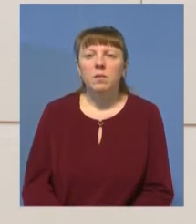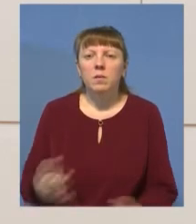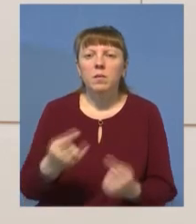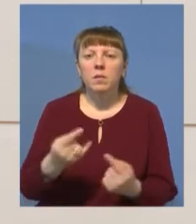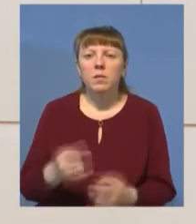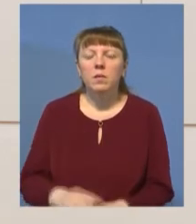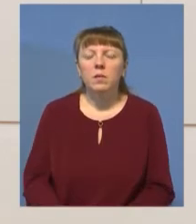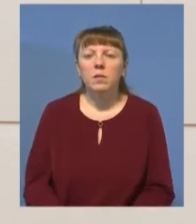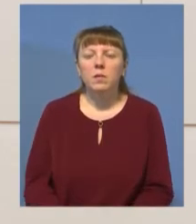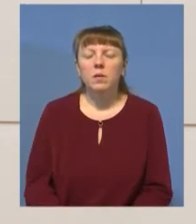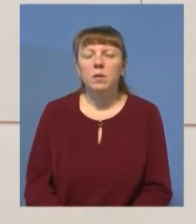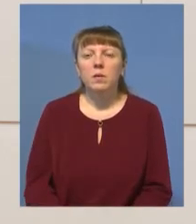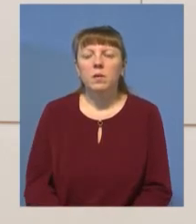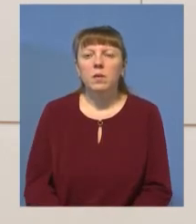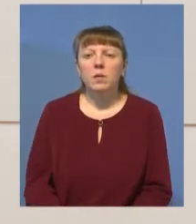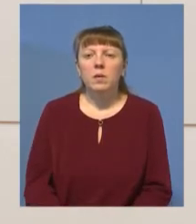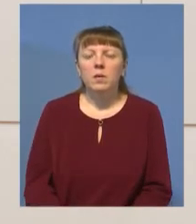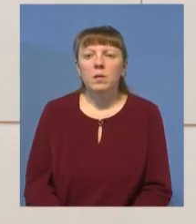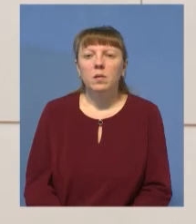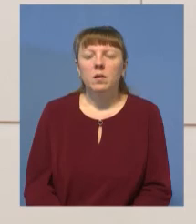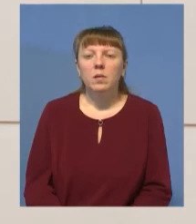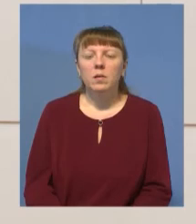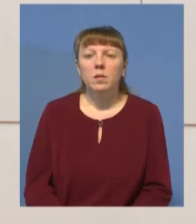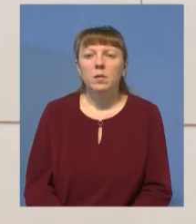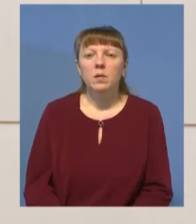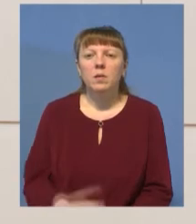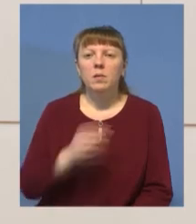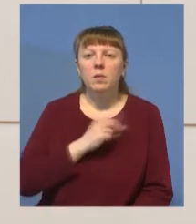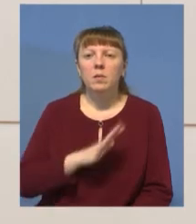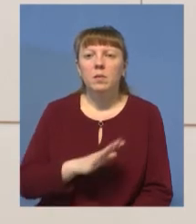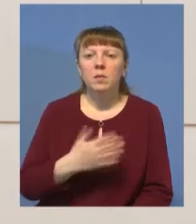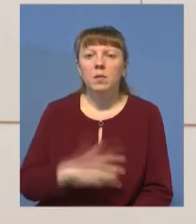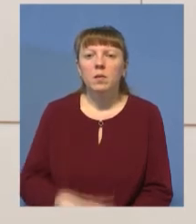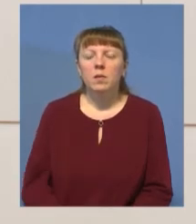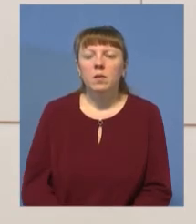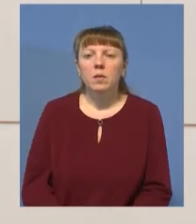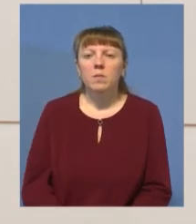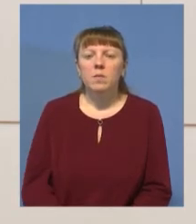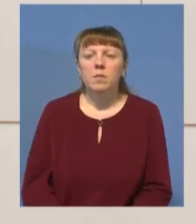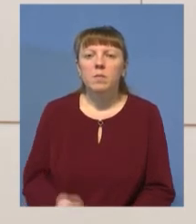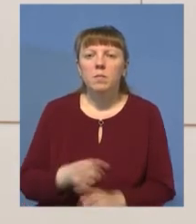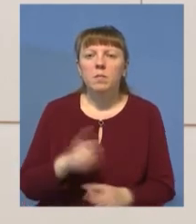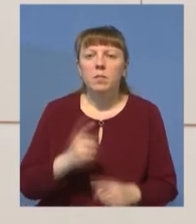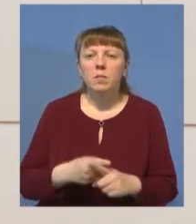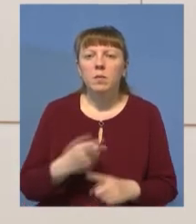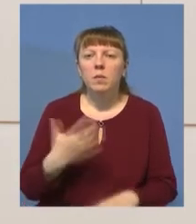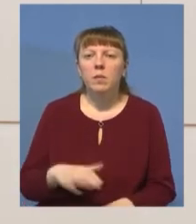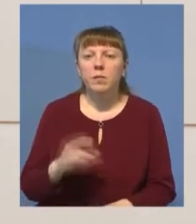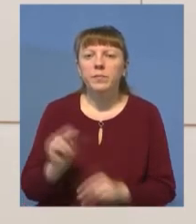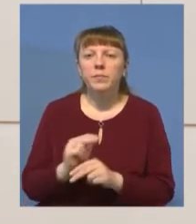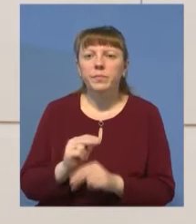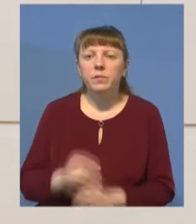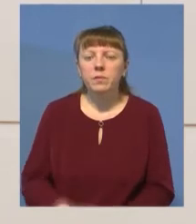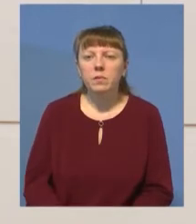телевизора, матрица вот этого экрана, да, она выбыла из строя, и она не подлежала замене, не подлежала